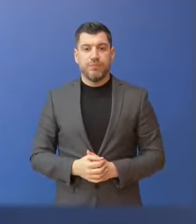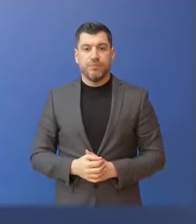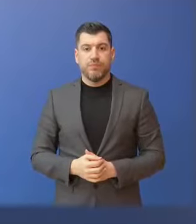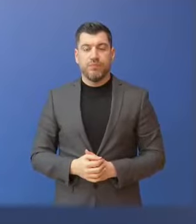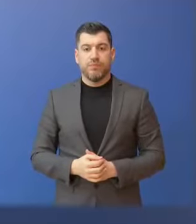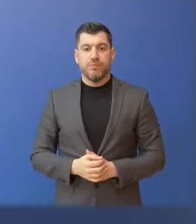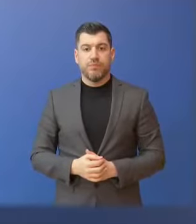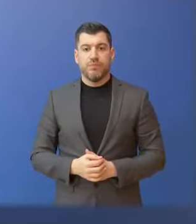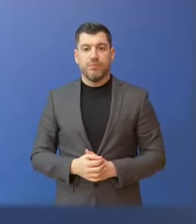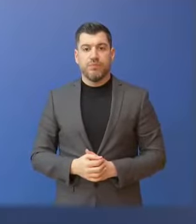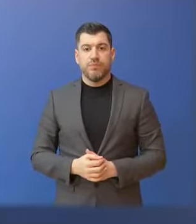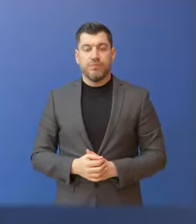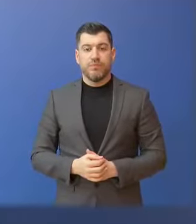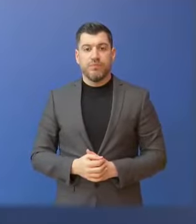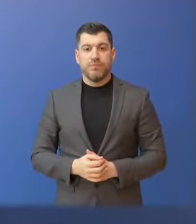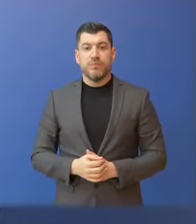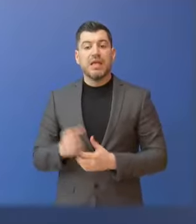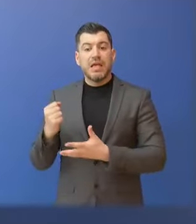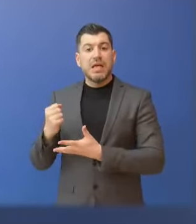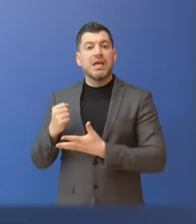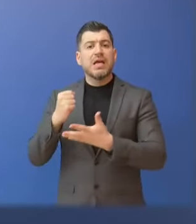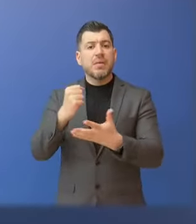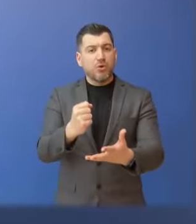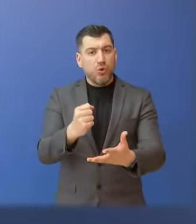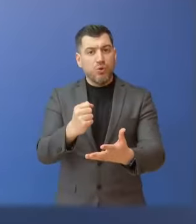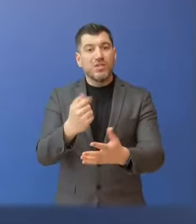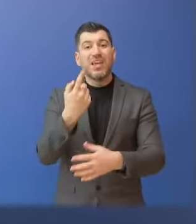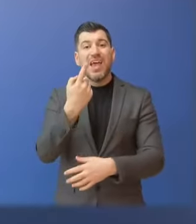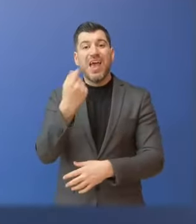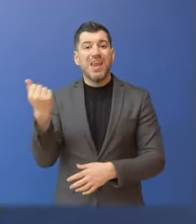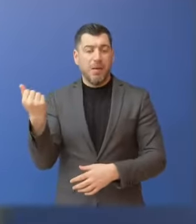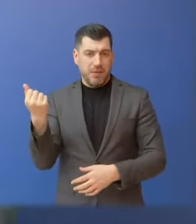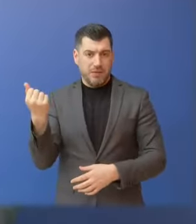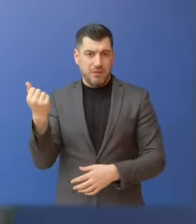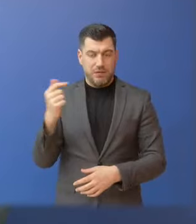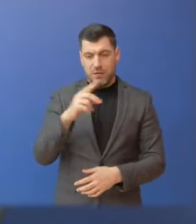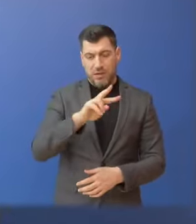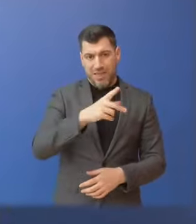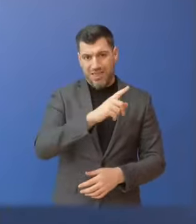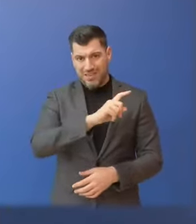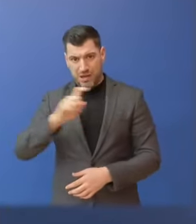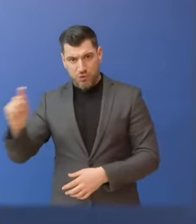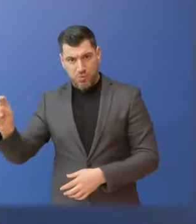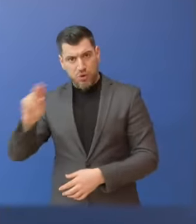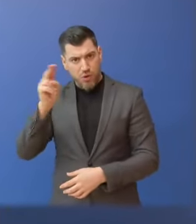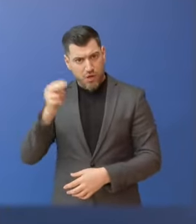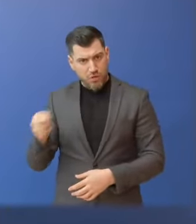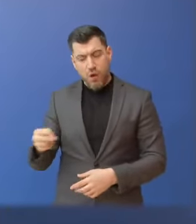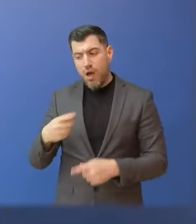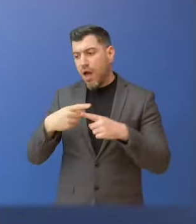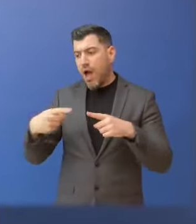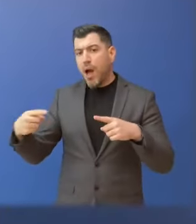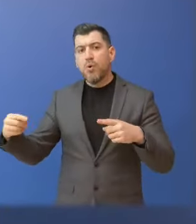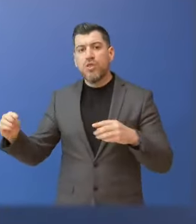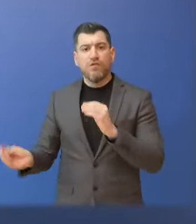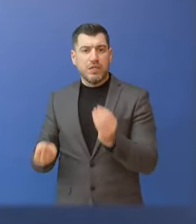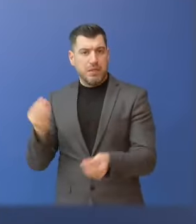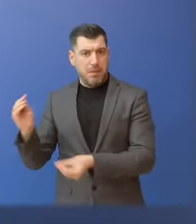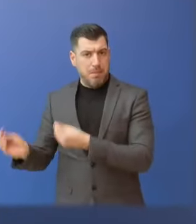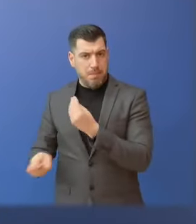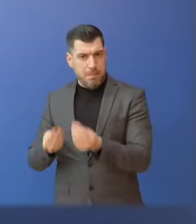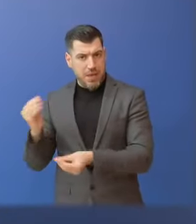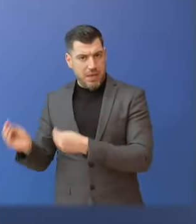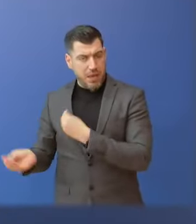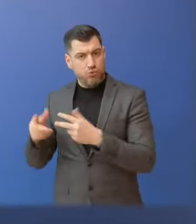σημαντική χρηματοδότηση συνολικά ενός δισεκατομμυρίου ευρώ από διάφορες πηγές που περιγράφονται στην νομοθετική παρέμβαση του